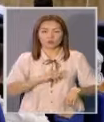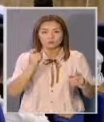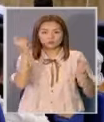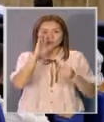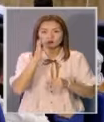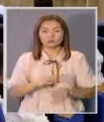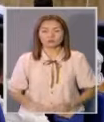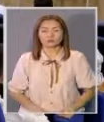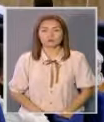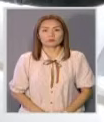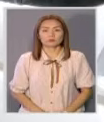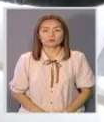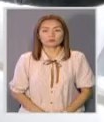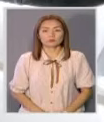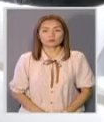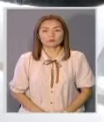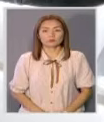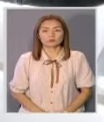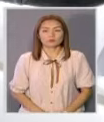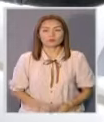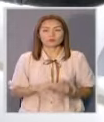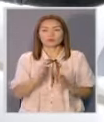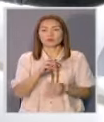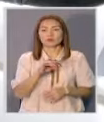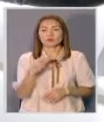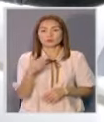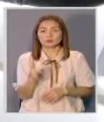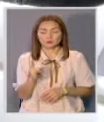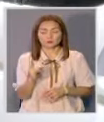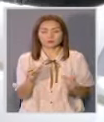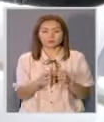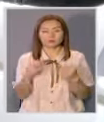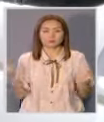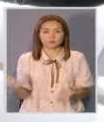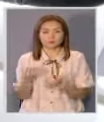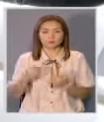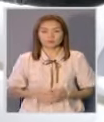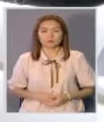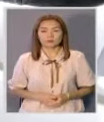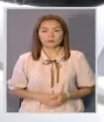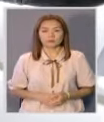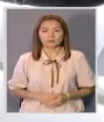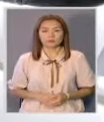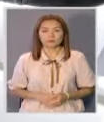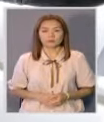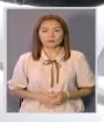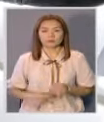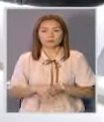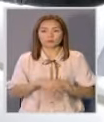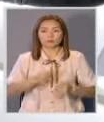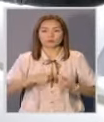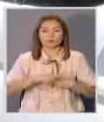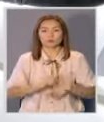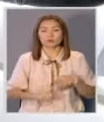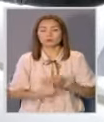анықтауға мүмкіндік береді. Ауыл аманаты жобасы осы аманат партиясын қолдауымен халыққа жаңағы кәсіпті